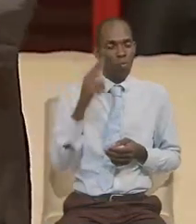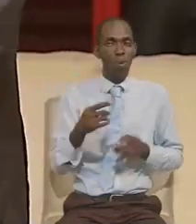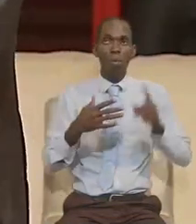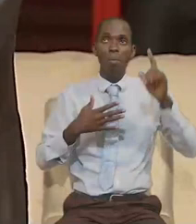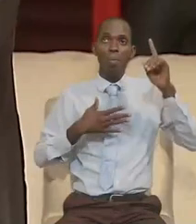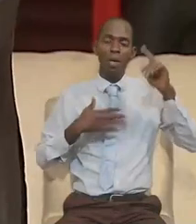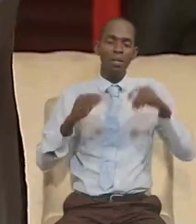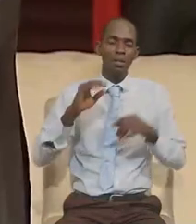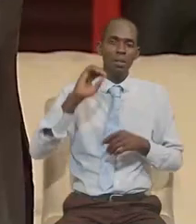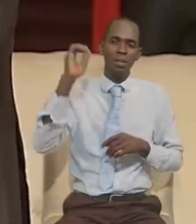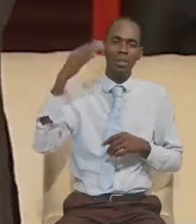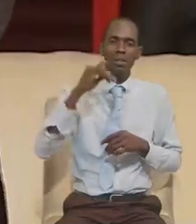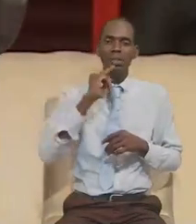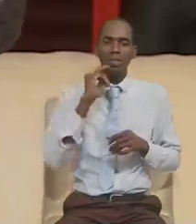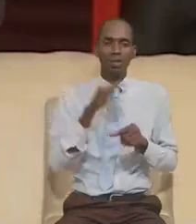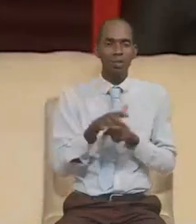Car